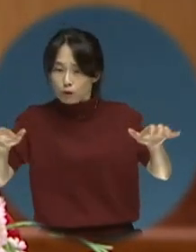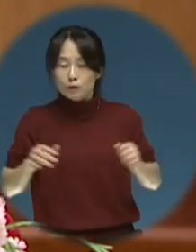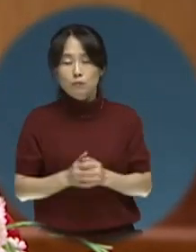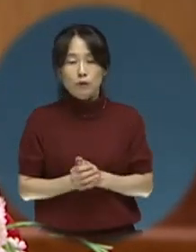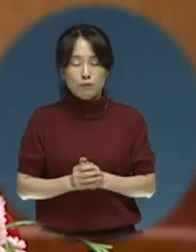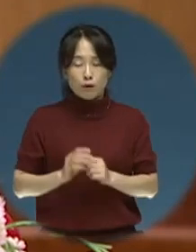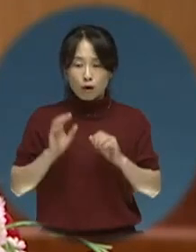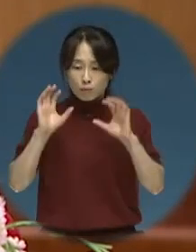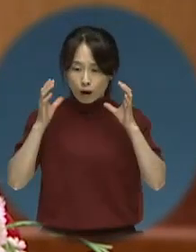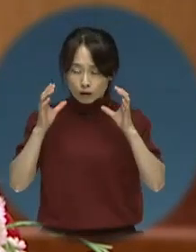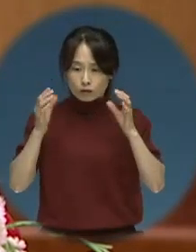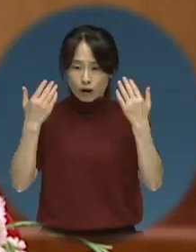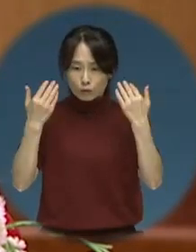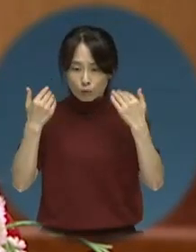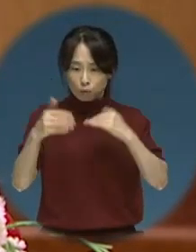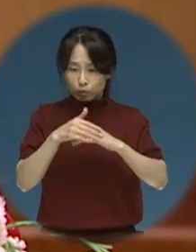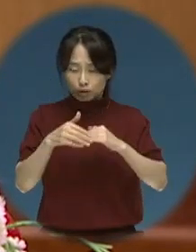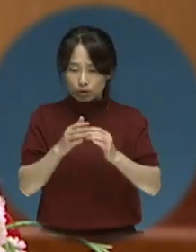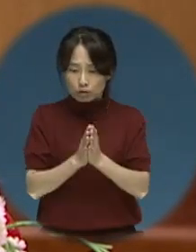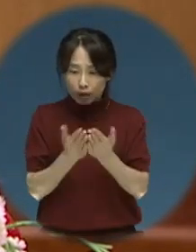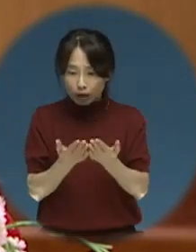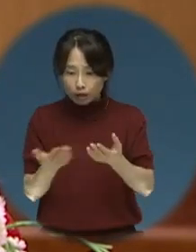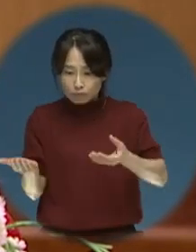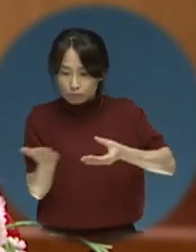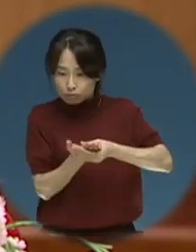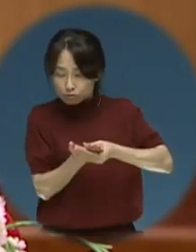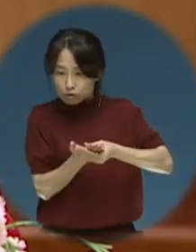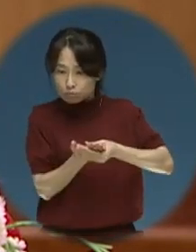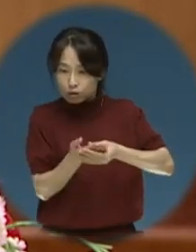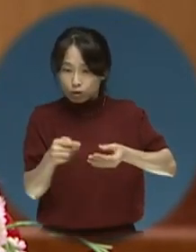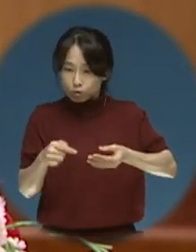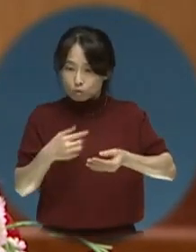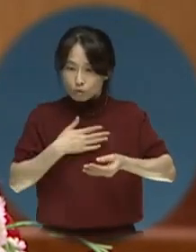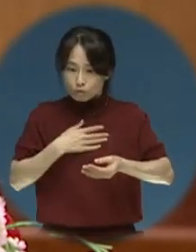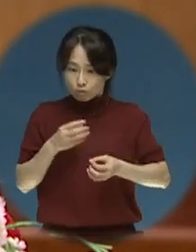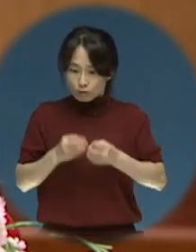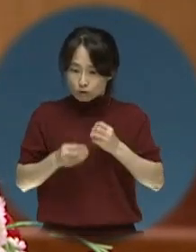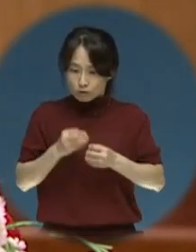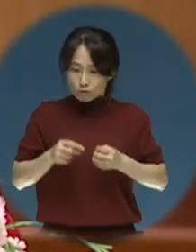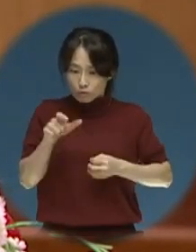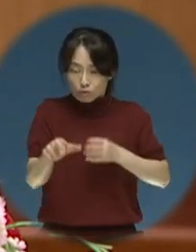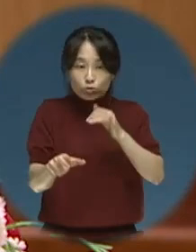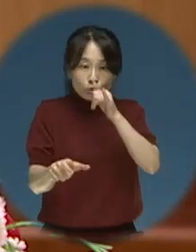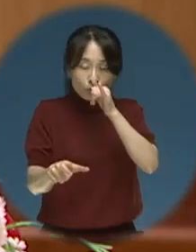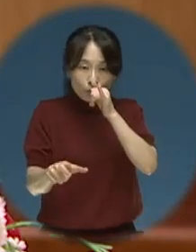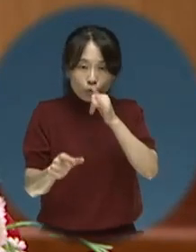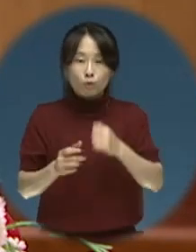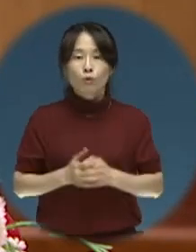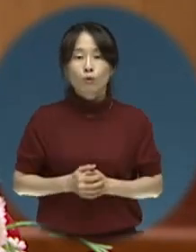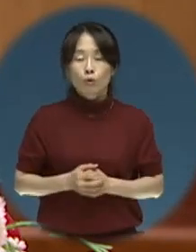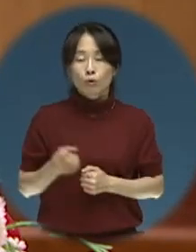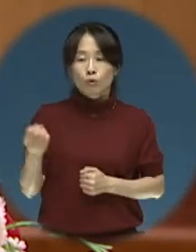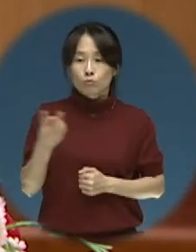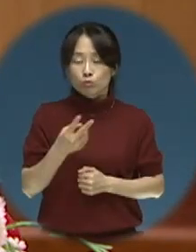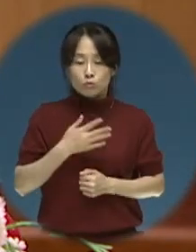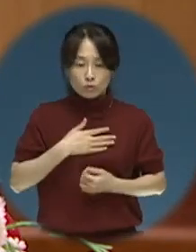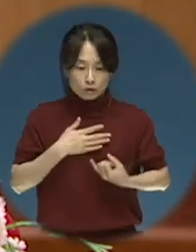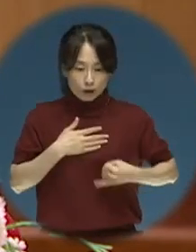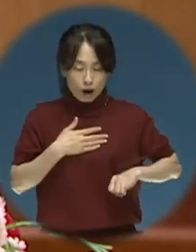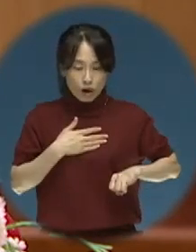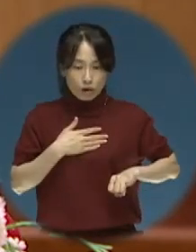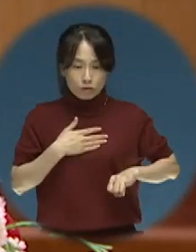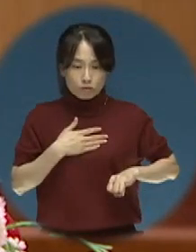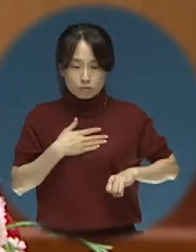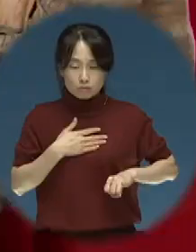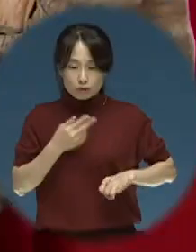무슨 애들이 편지마다 그걸 사용하고 예, 예. 뭐 우리 집에 딸들한테도 친구들이 이렇게 저 연하장에 오면